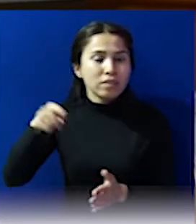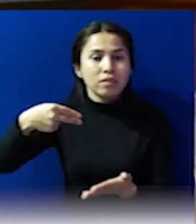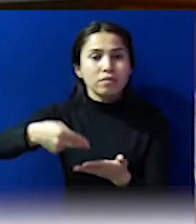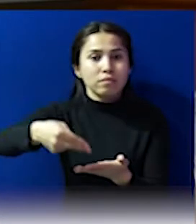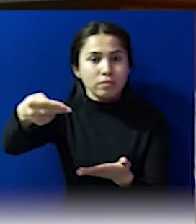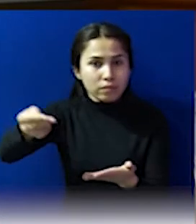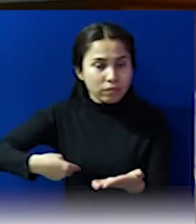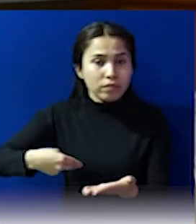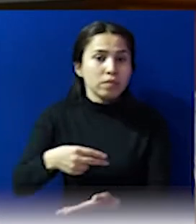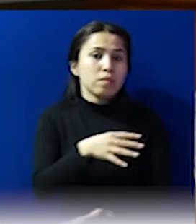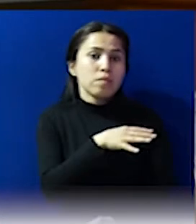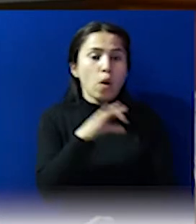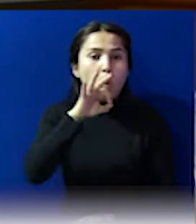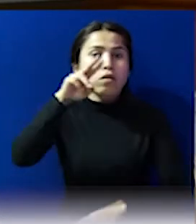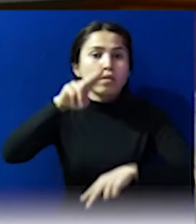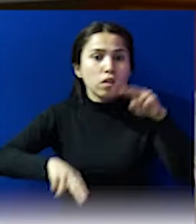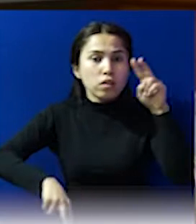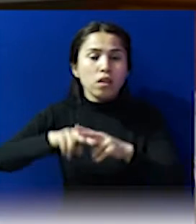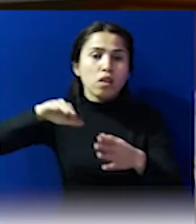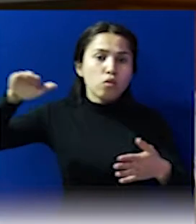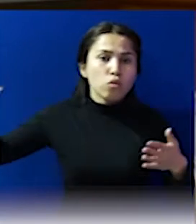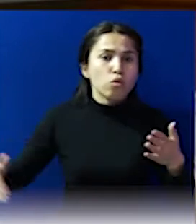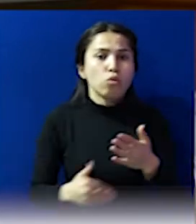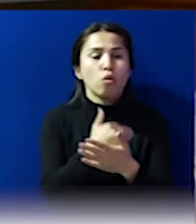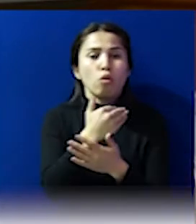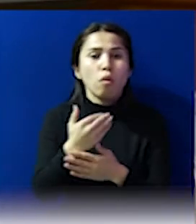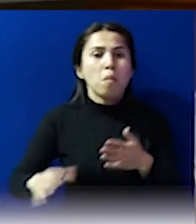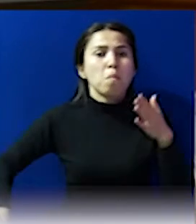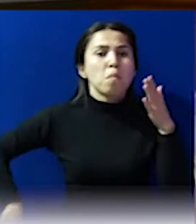тенге, а в этом году через фонд финансовой поддержки сельского хозяйства